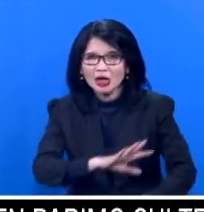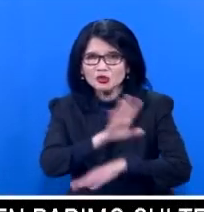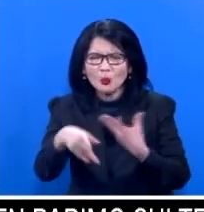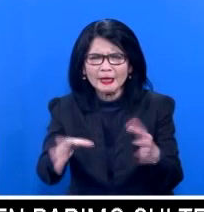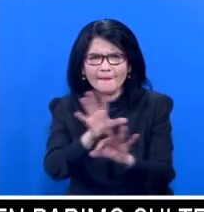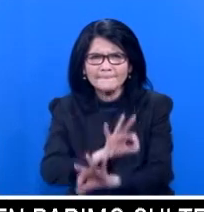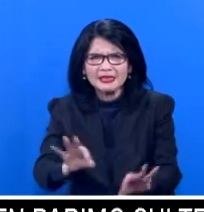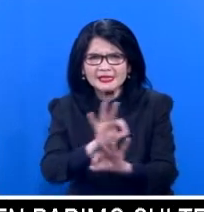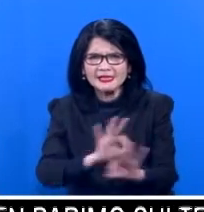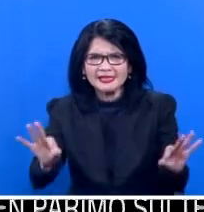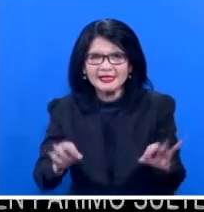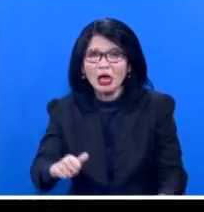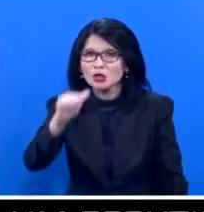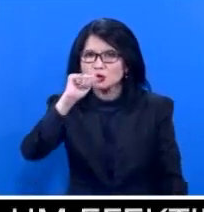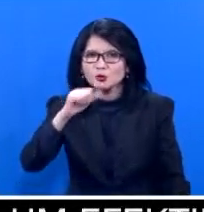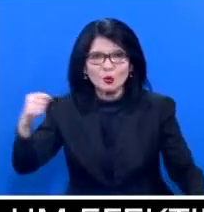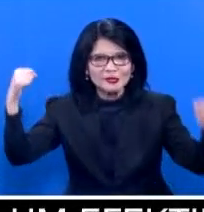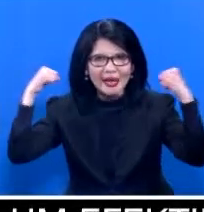mati dan susu lebih sehat.